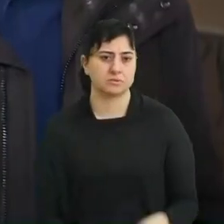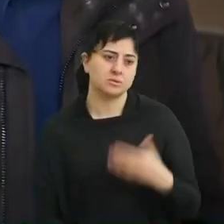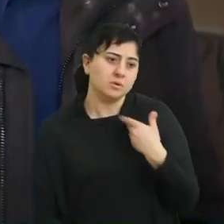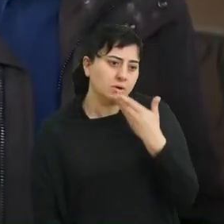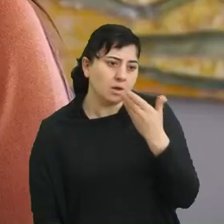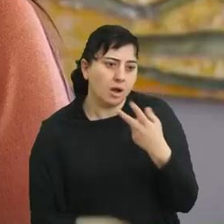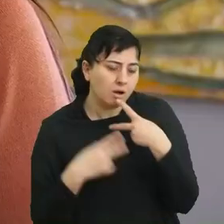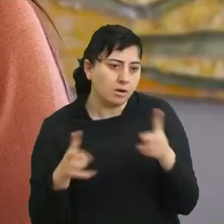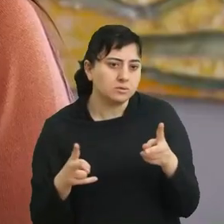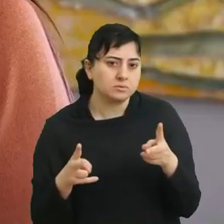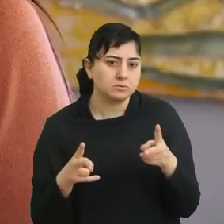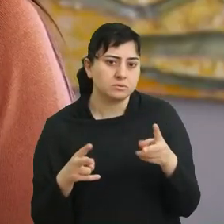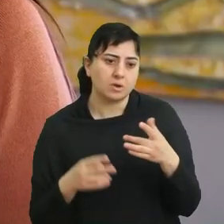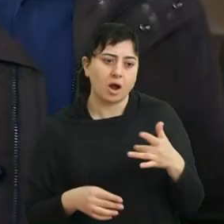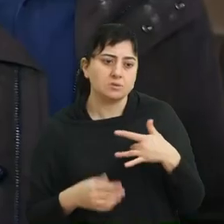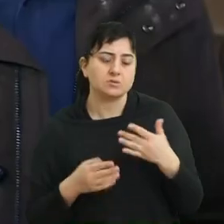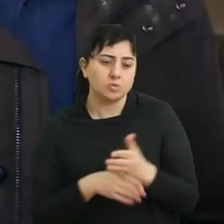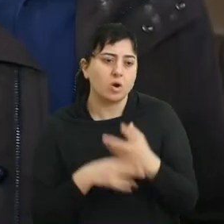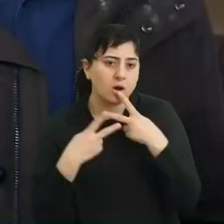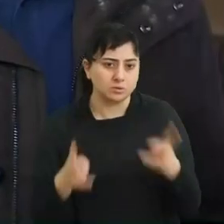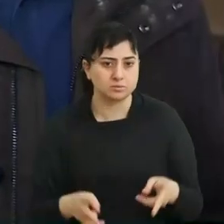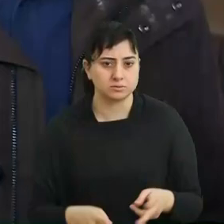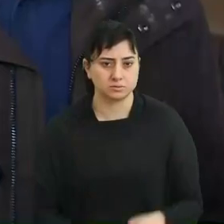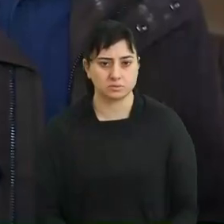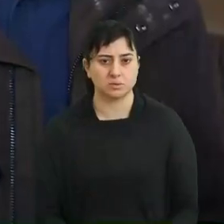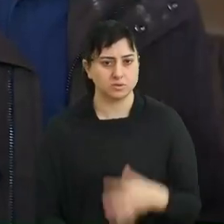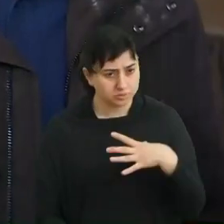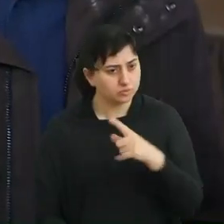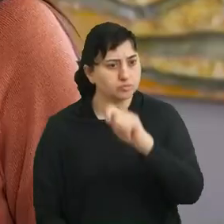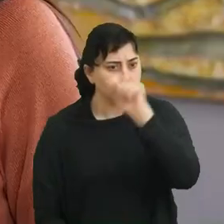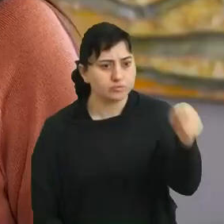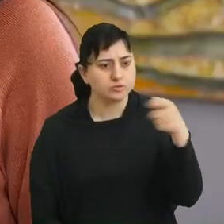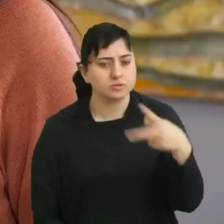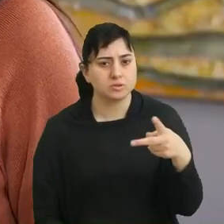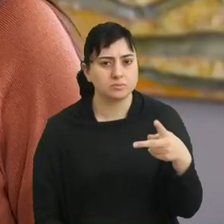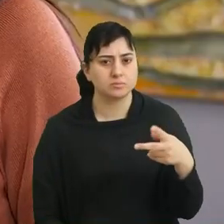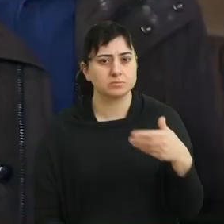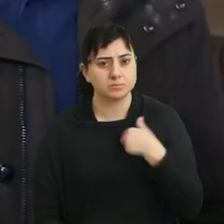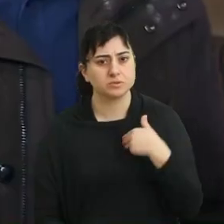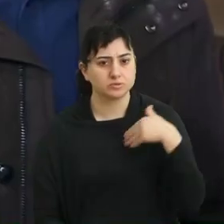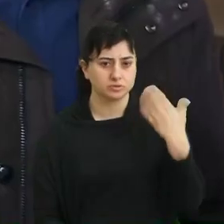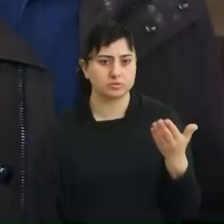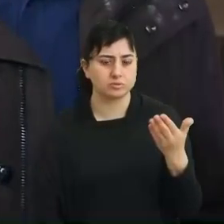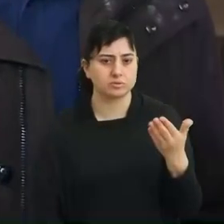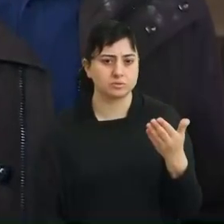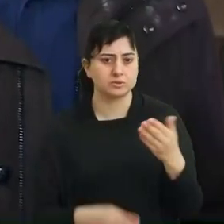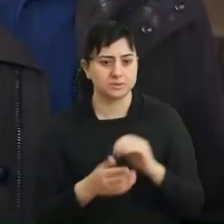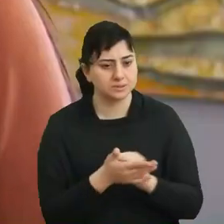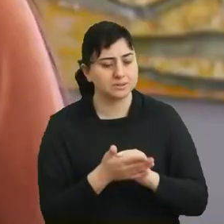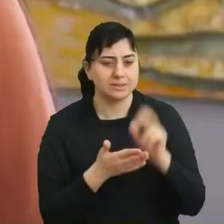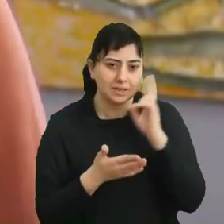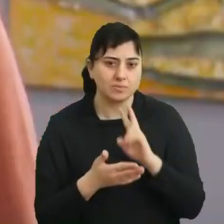olanı söylüyorum. Yani acı ama gerçek olanları söylüyorum. Ama al bunu kullan. Yani ben sonra parmak izlerini